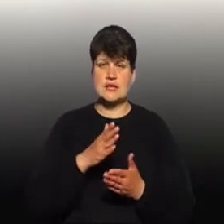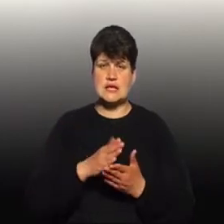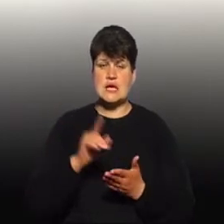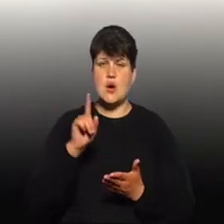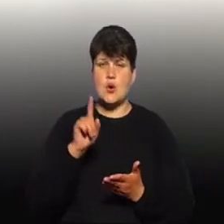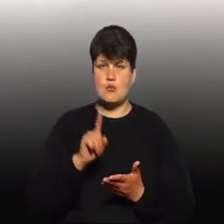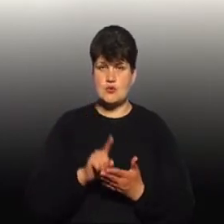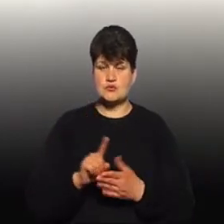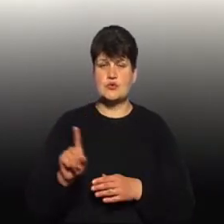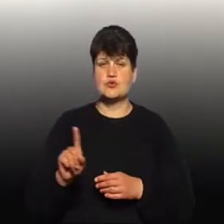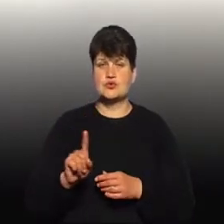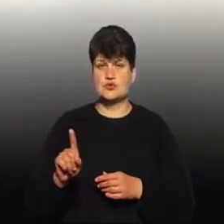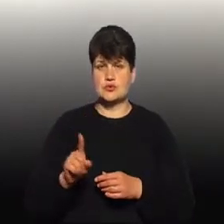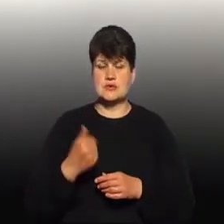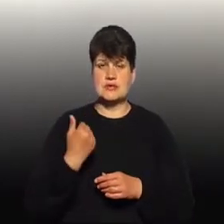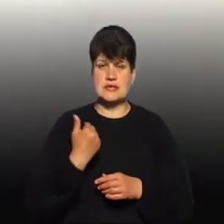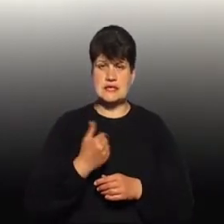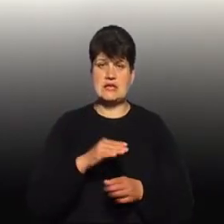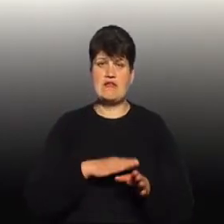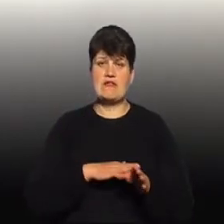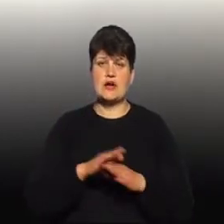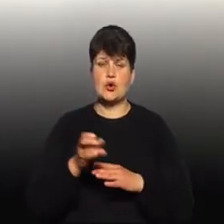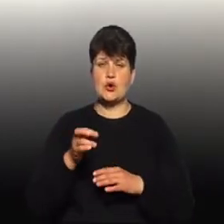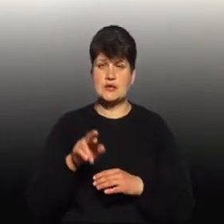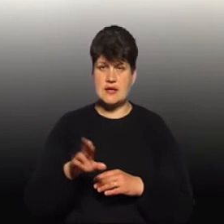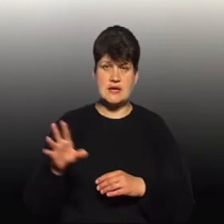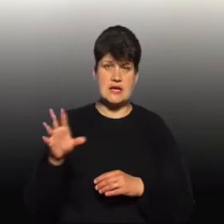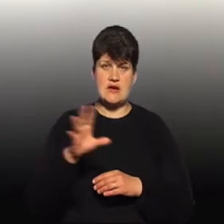щодо їх виконання